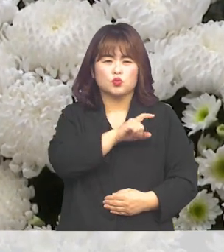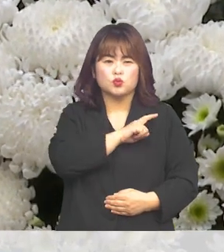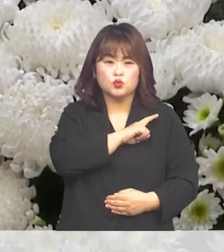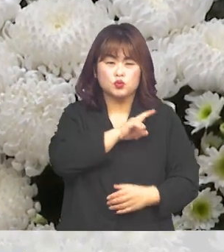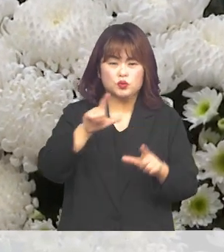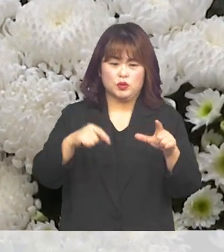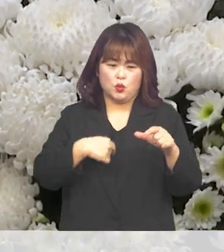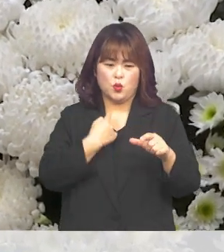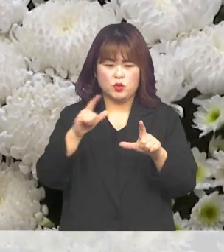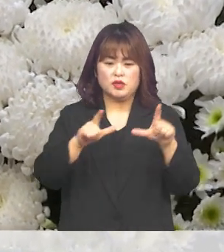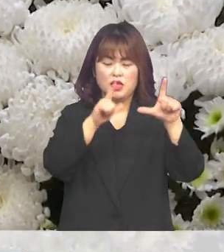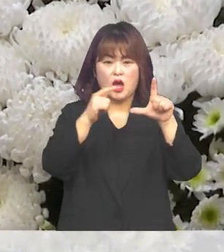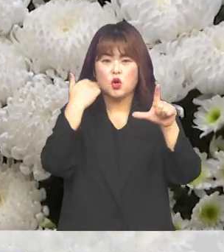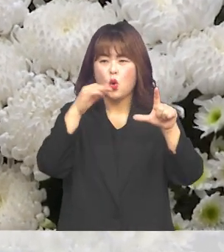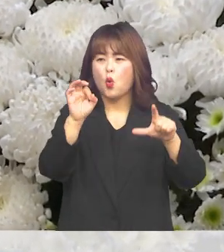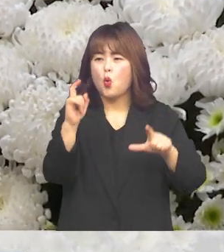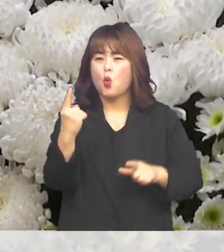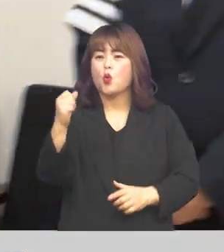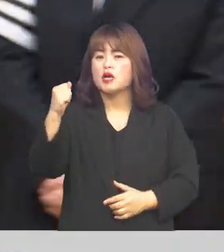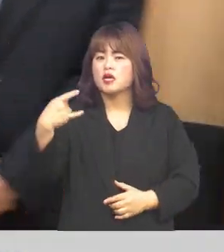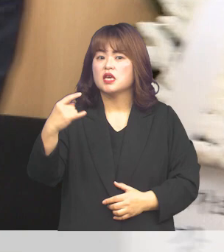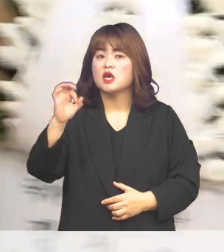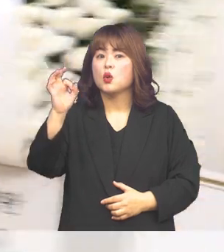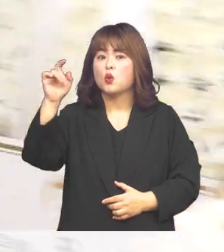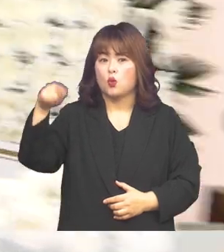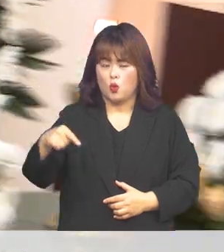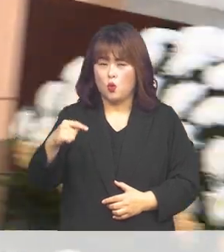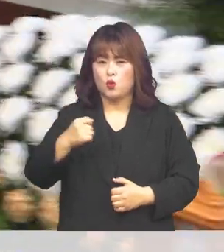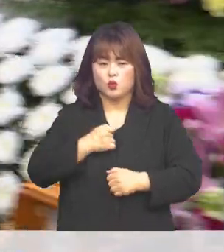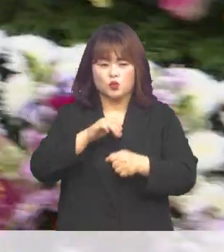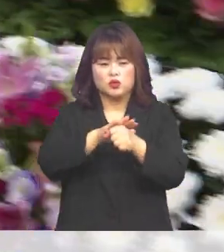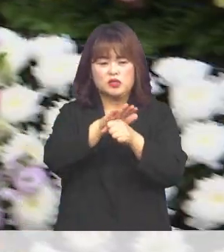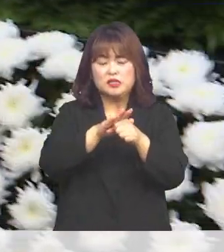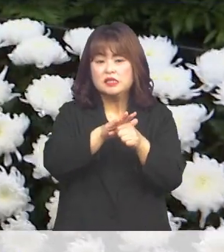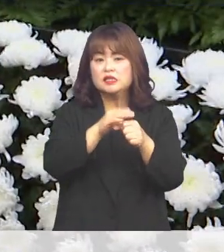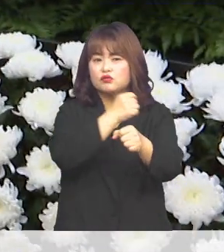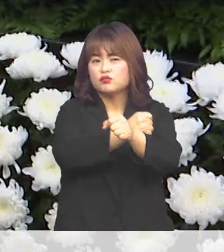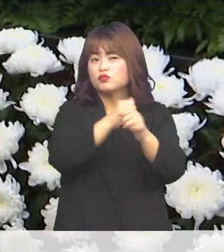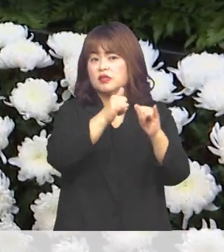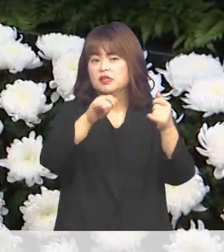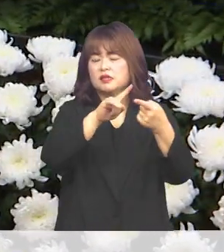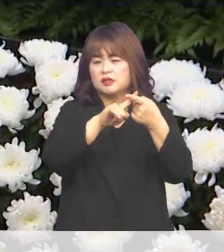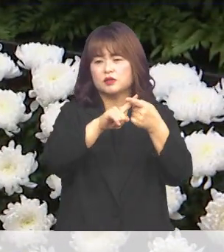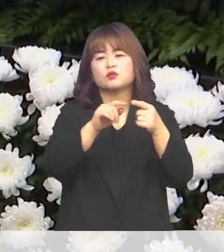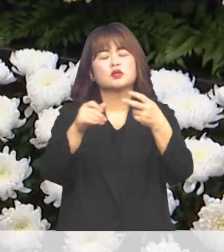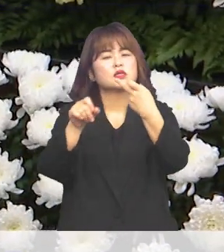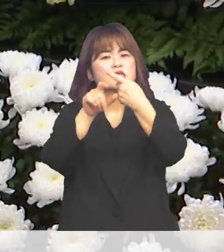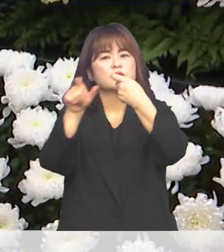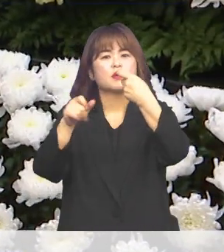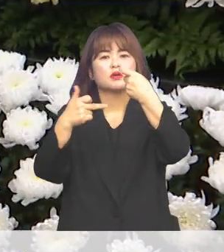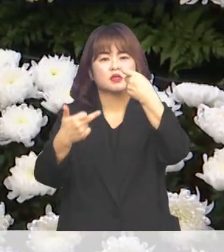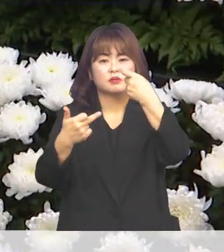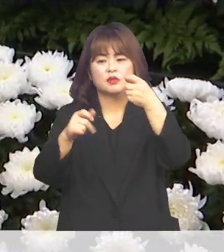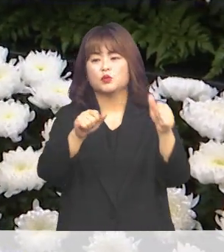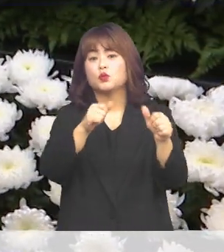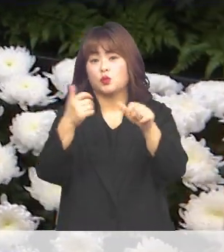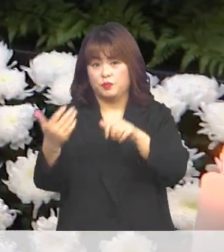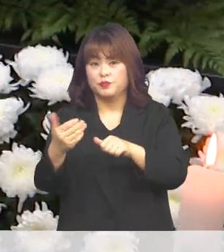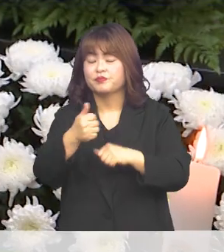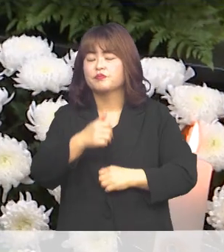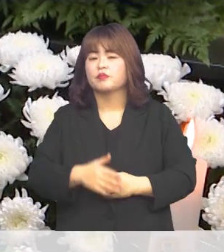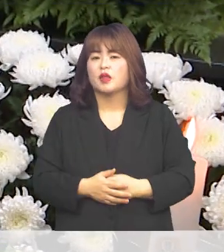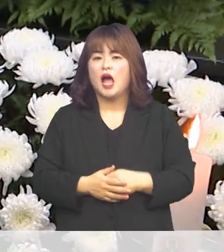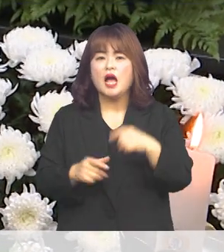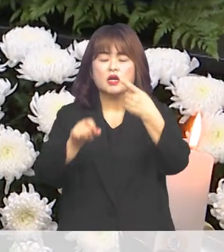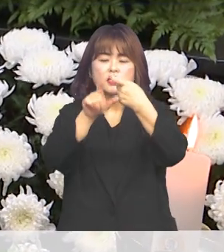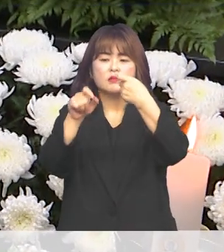우리나라의 유일한 생존 여성 애국지사였던 오희옥 지사가 지난 17일 별세했습니다. 이상일 용인특례시장은